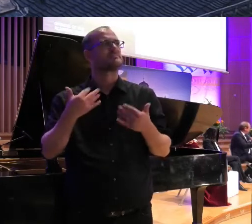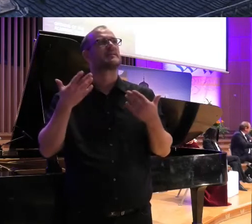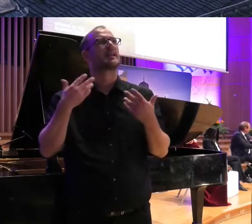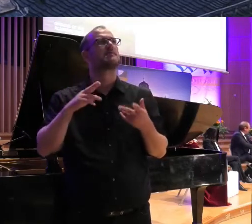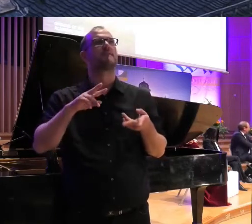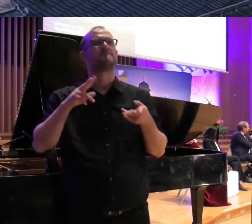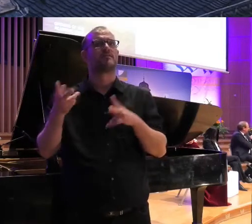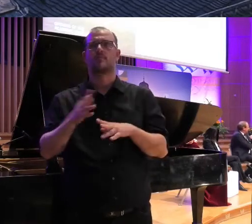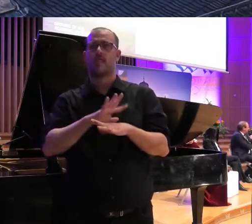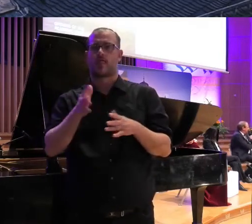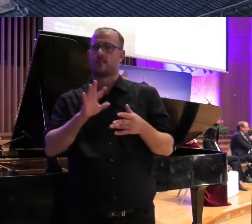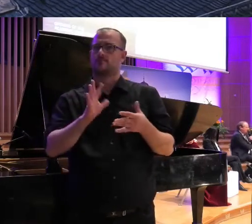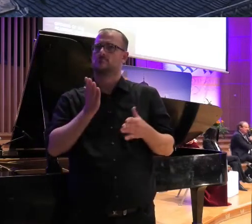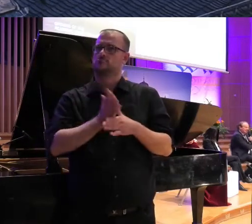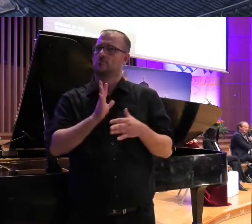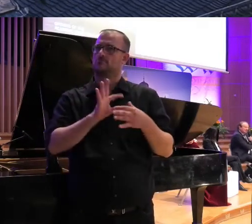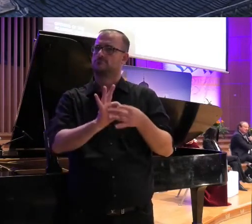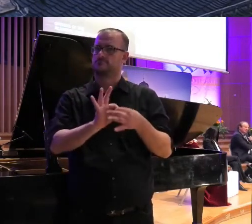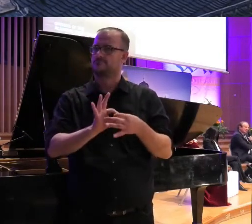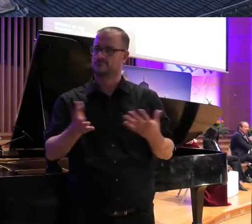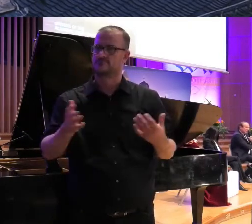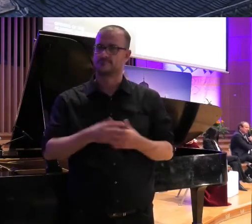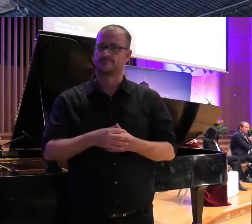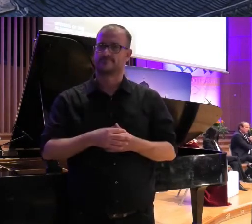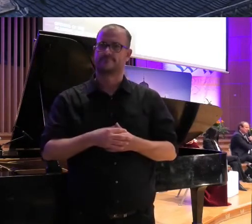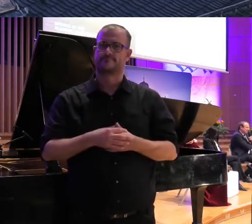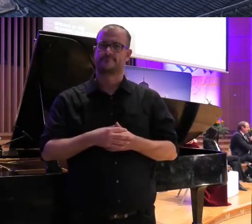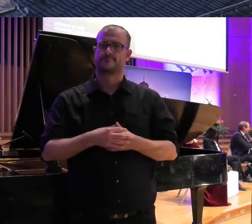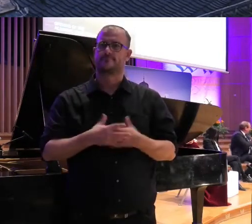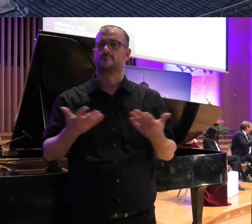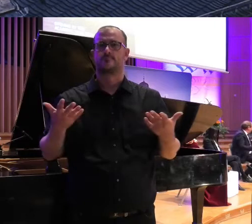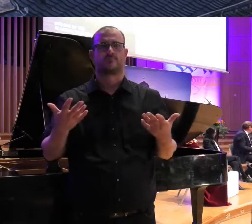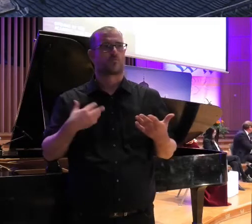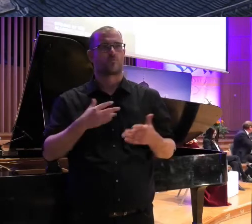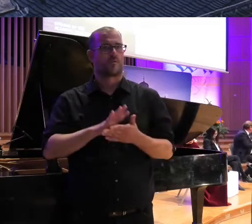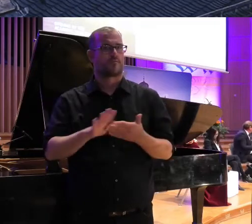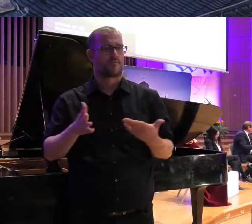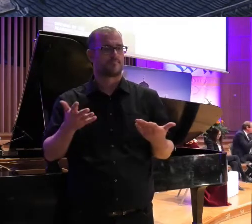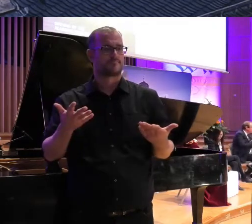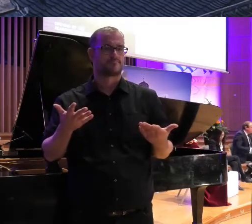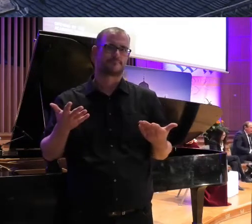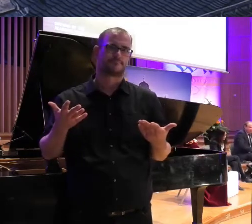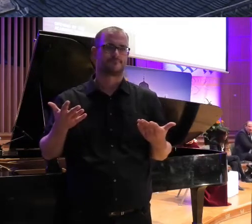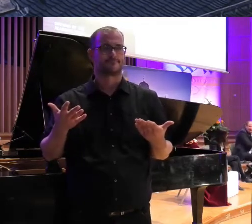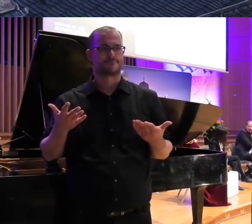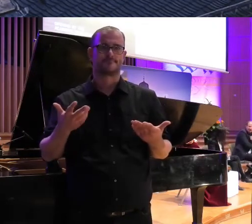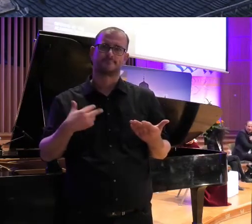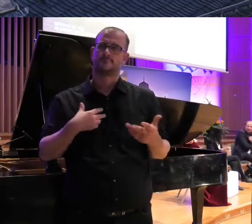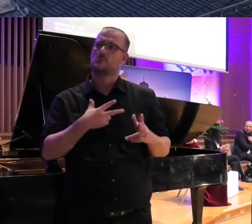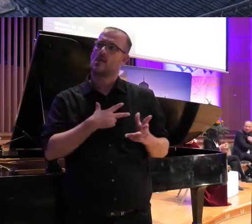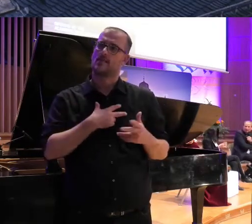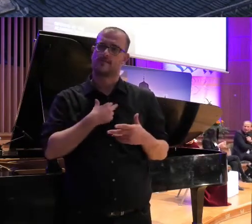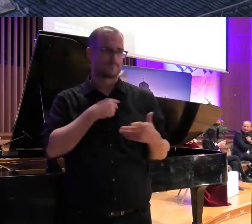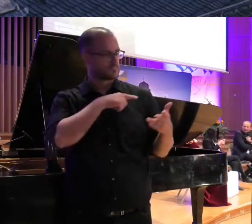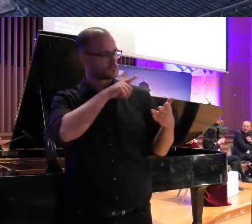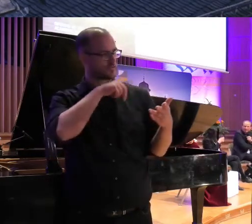zu tun haben, tatsächlich verstärken. Und da bin ich einfach insofern auch muss ich auch meinen Statistiken